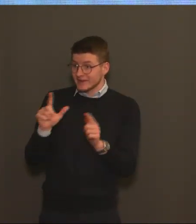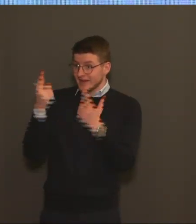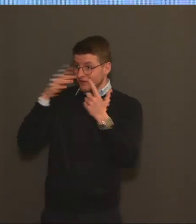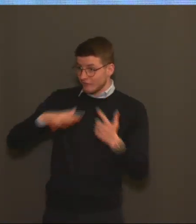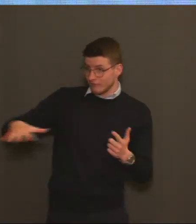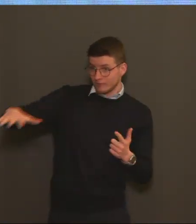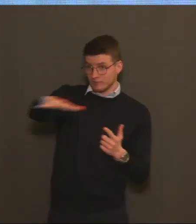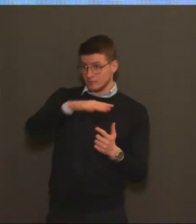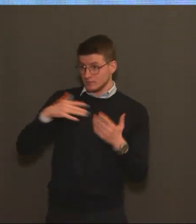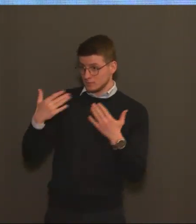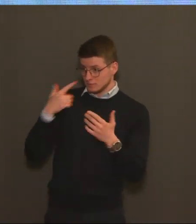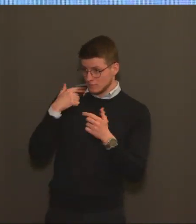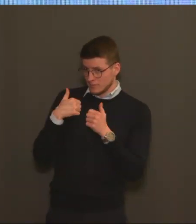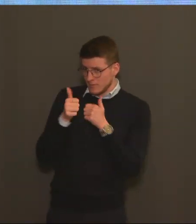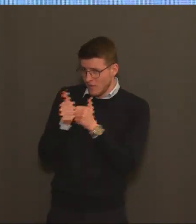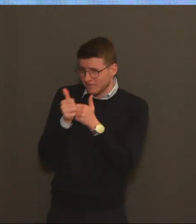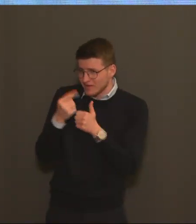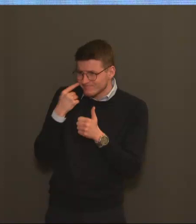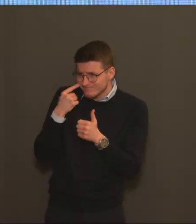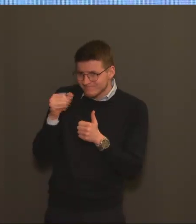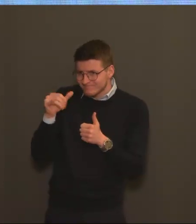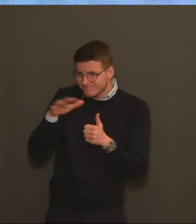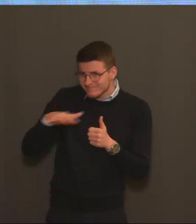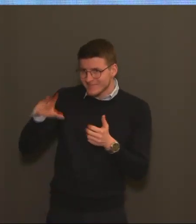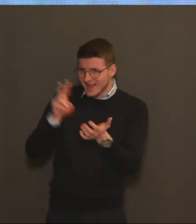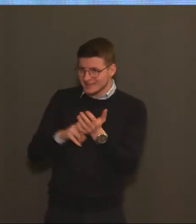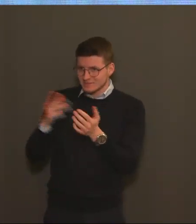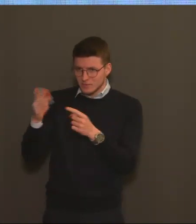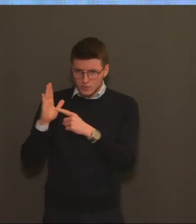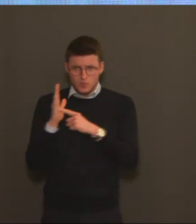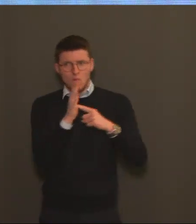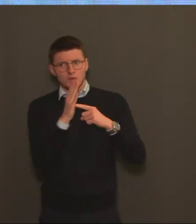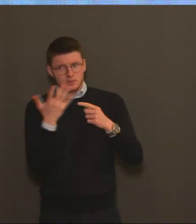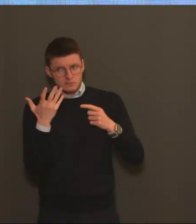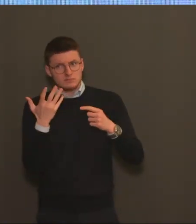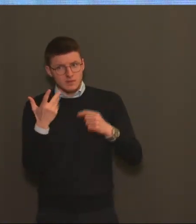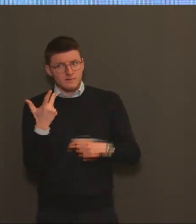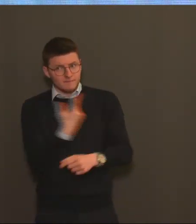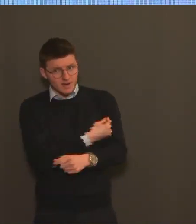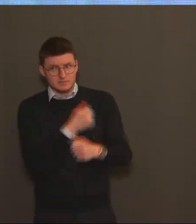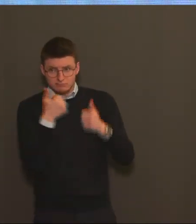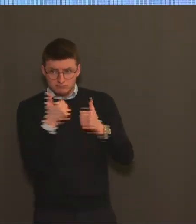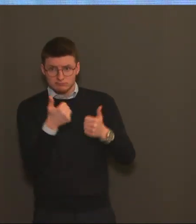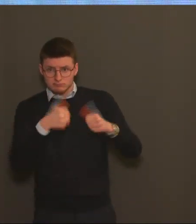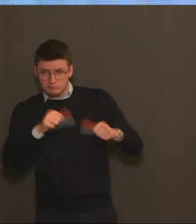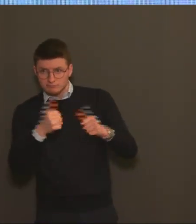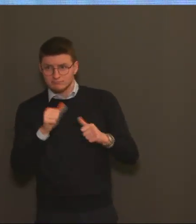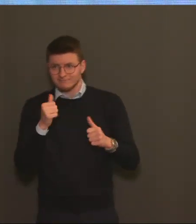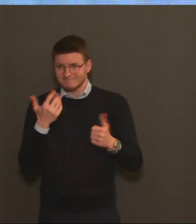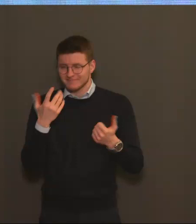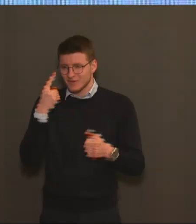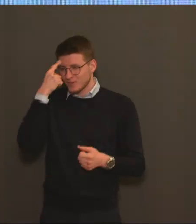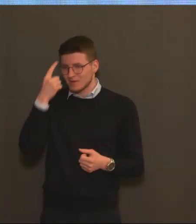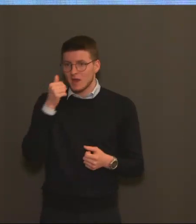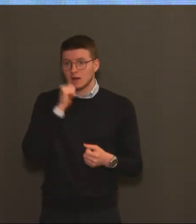graadmeter voor de werkzaamheid van het vaccin. We weten dat wanneer dat je bijvoorbeeld oude, fragiele mensen gaat